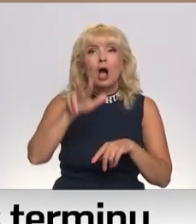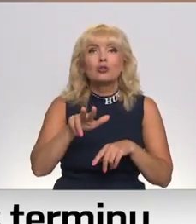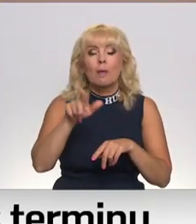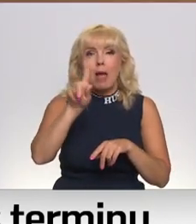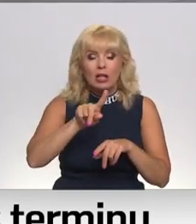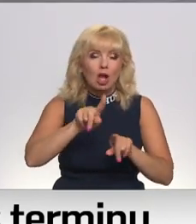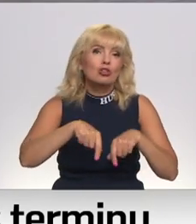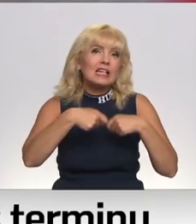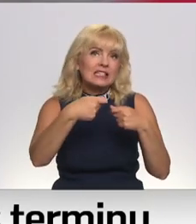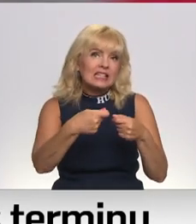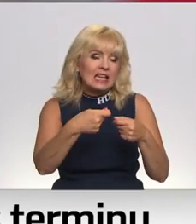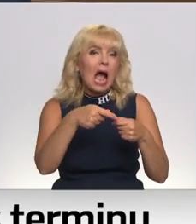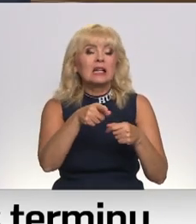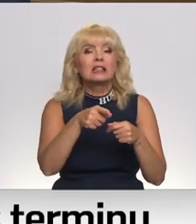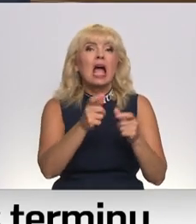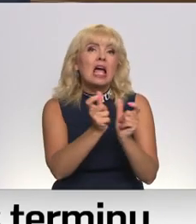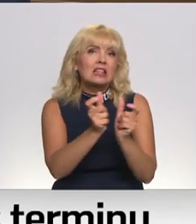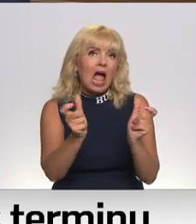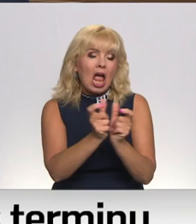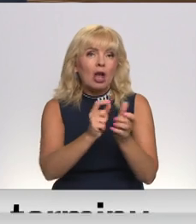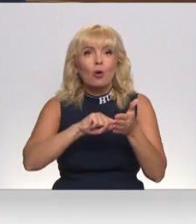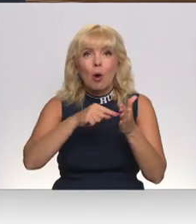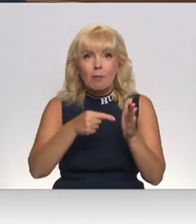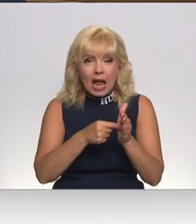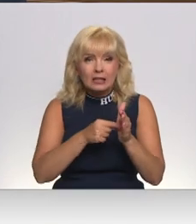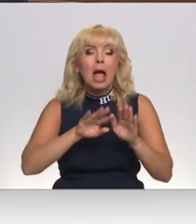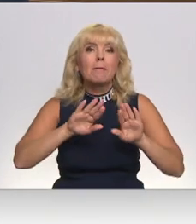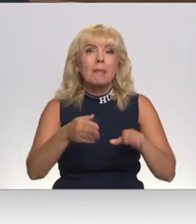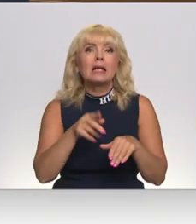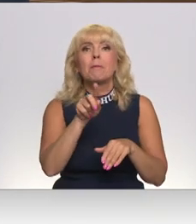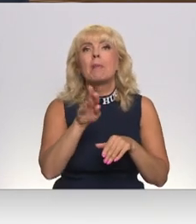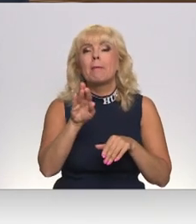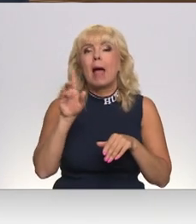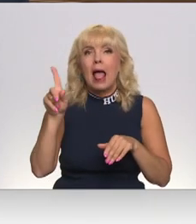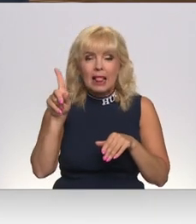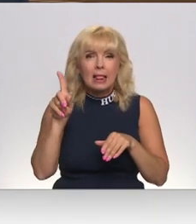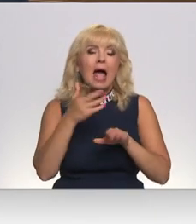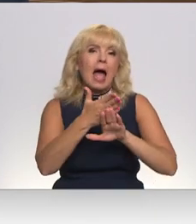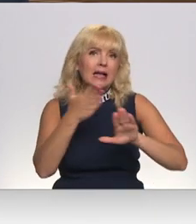izsniegt dokumentus. Rindas pie PMLP saglabājās.